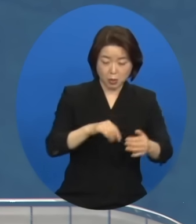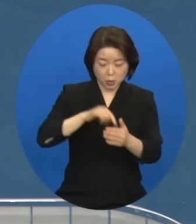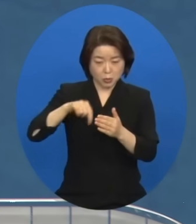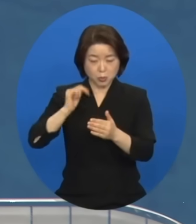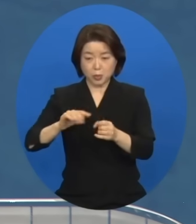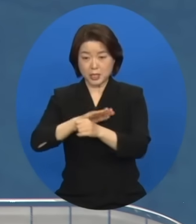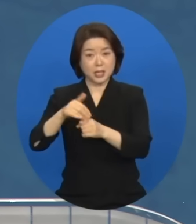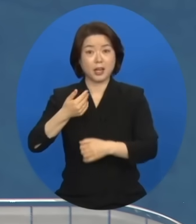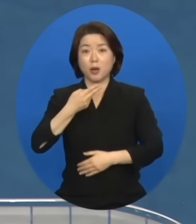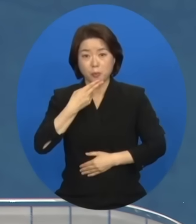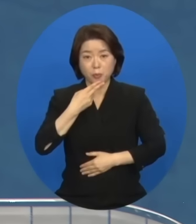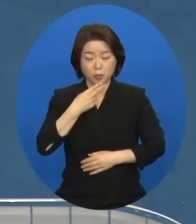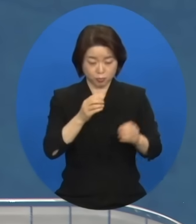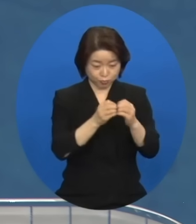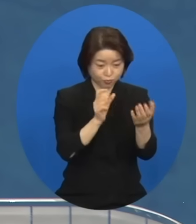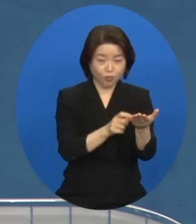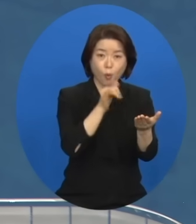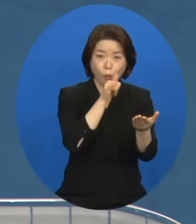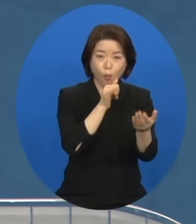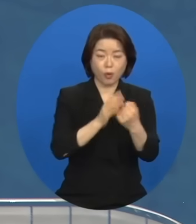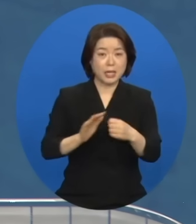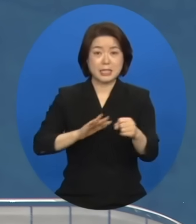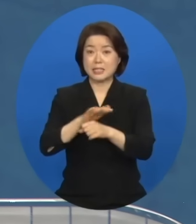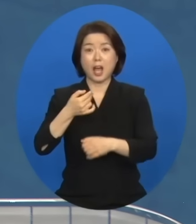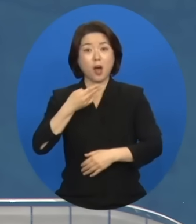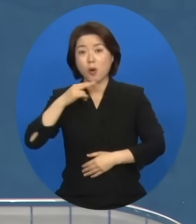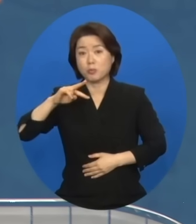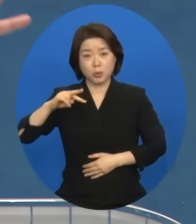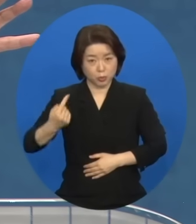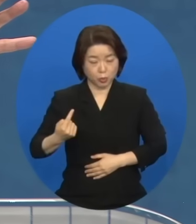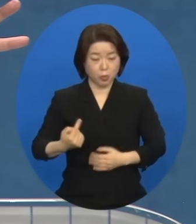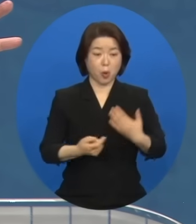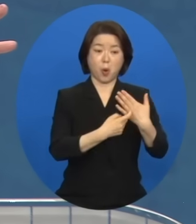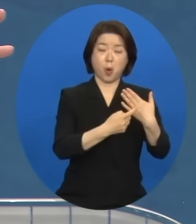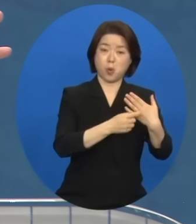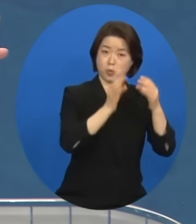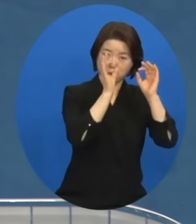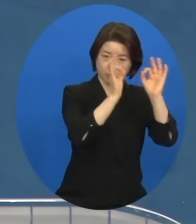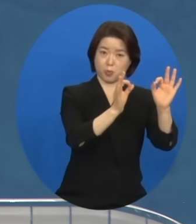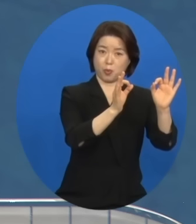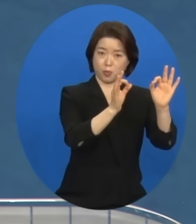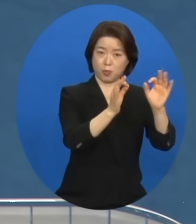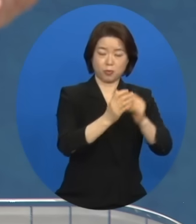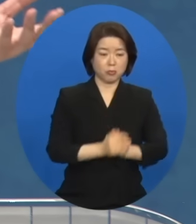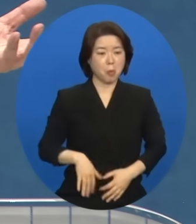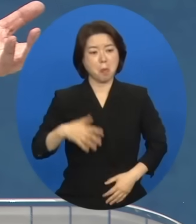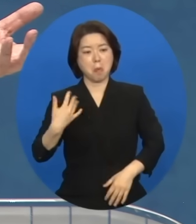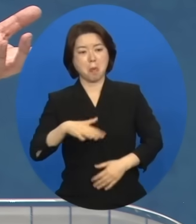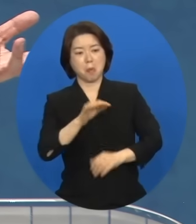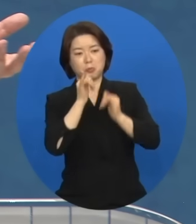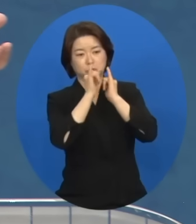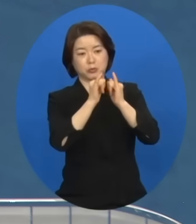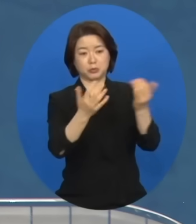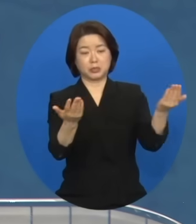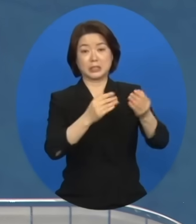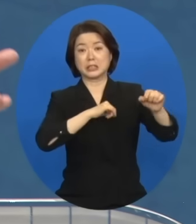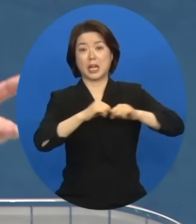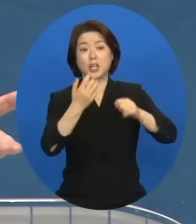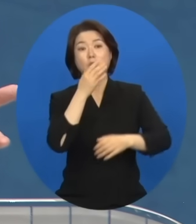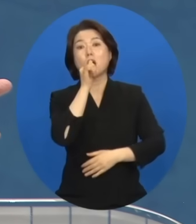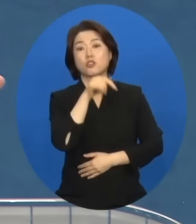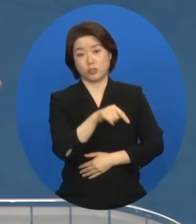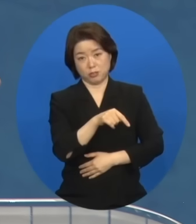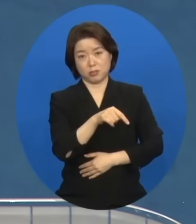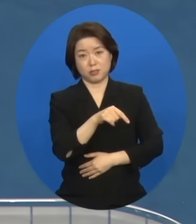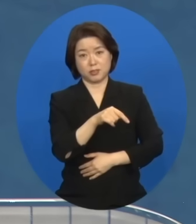이렇게 표현했습니다. 사랑 없이도 겉으로 보기에는 대단히 훌륭한 행동을 할 수가